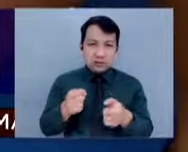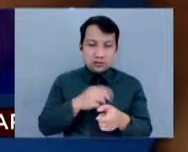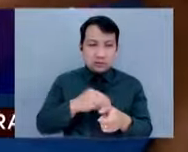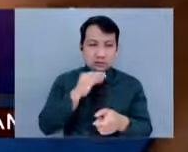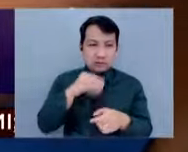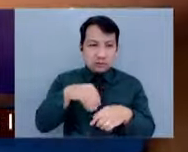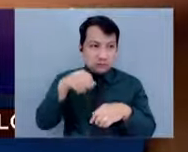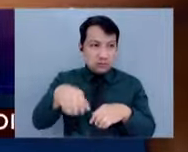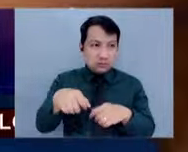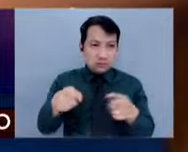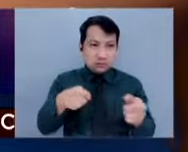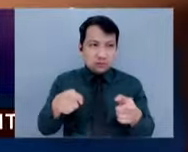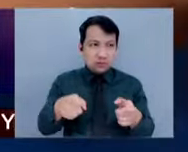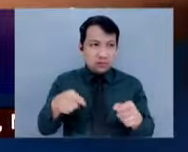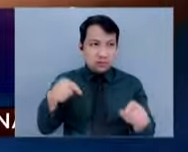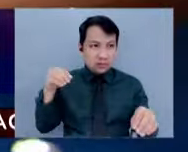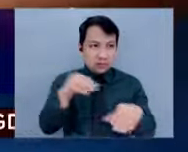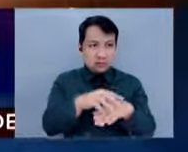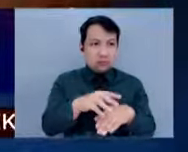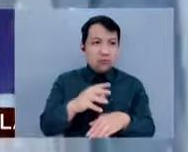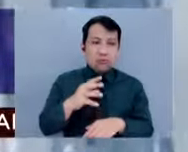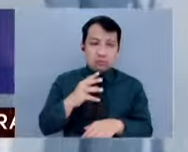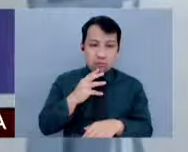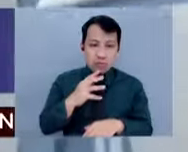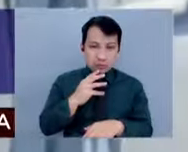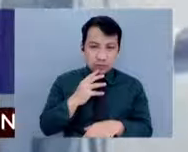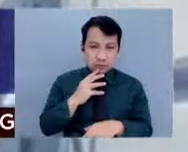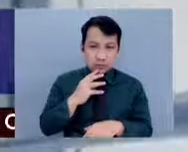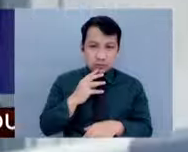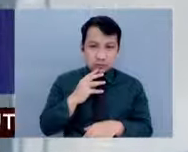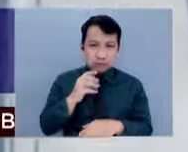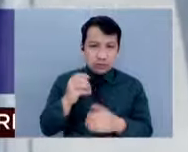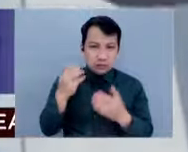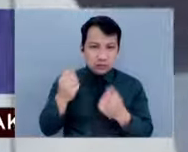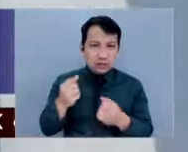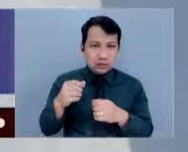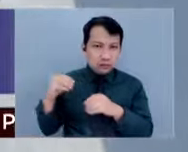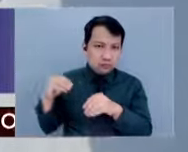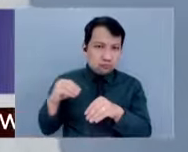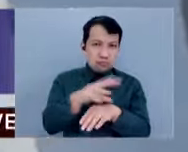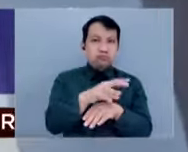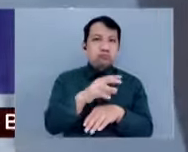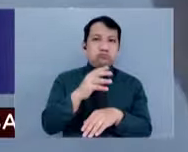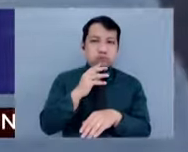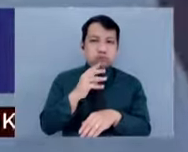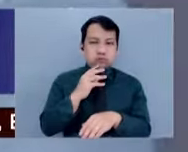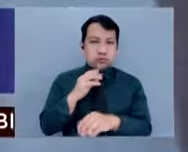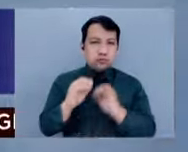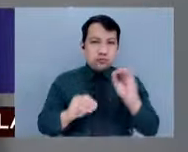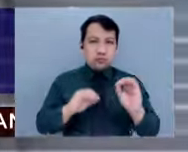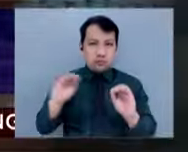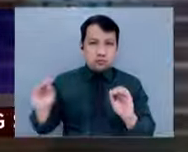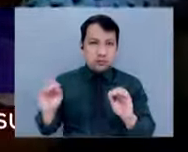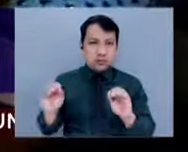nang targetin sila ng water cannon ng China. Sa lakas ng buga ng tubig, kanya-kanya silang